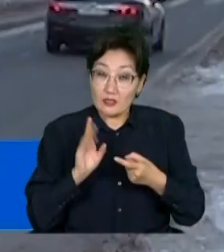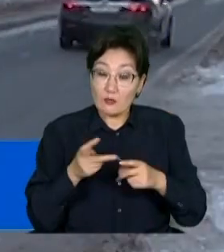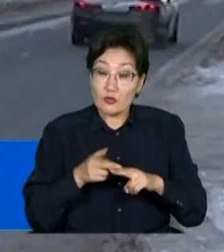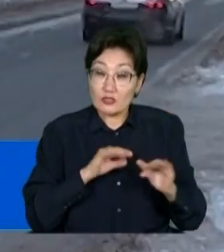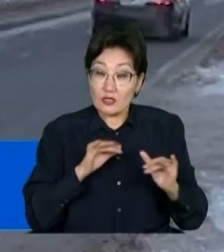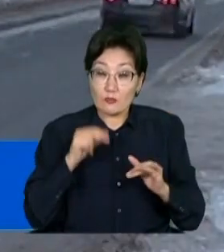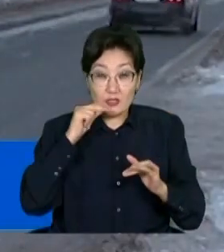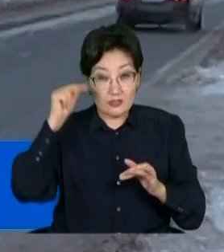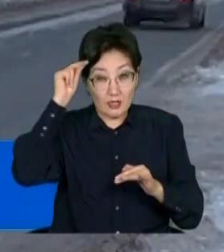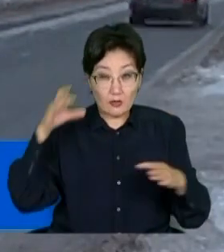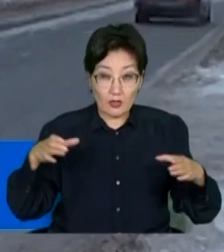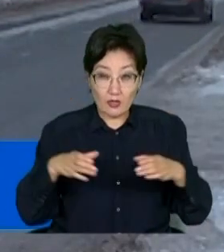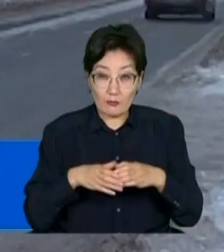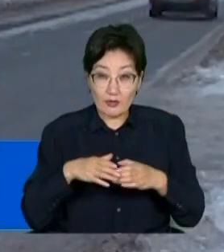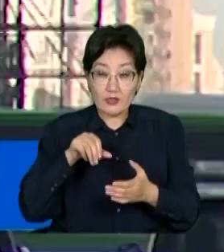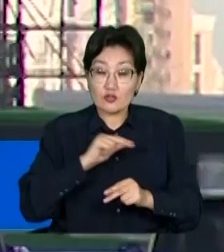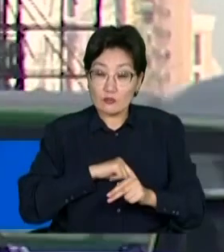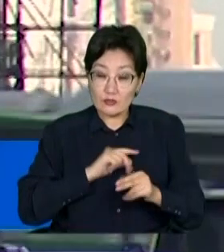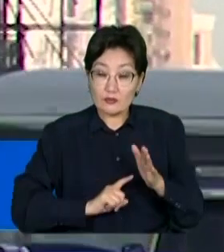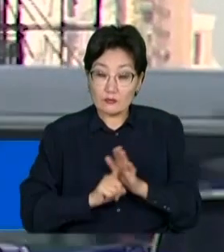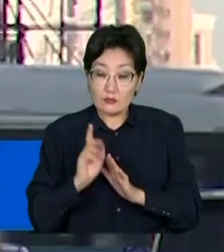істе қытайлық компания тартылған.